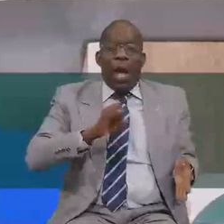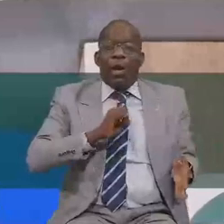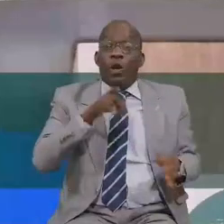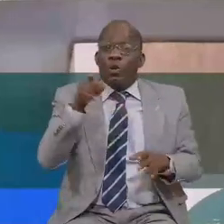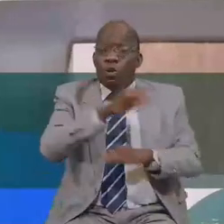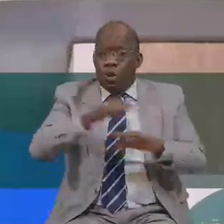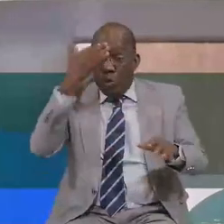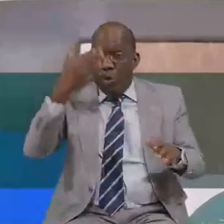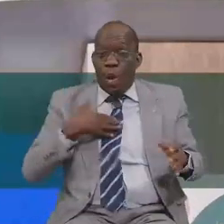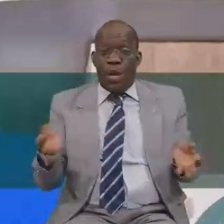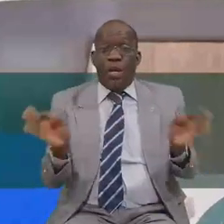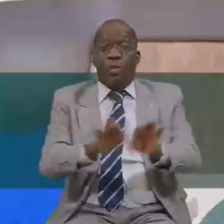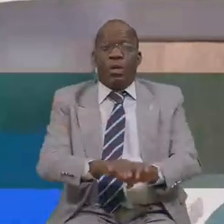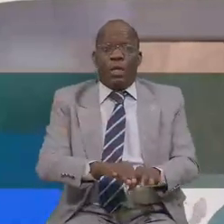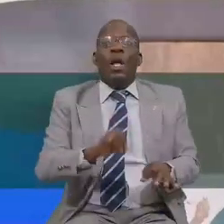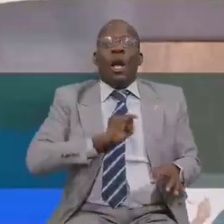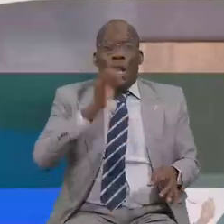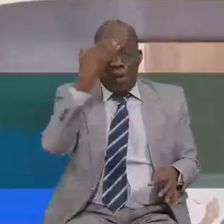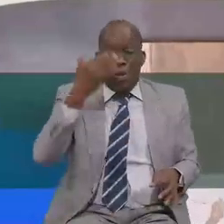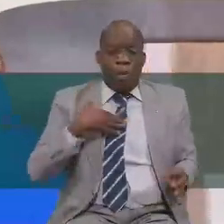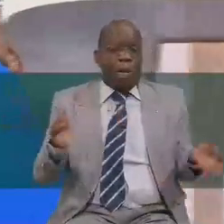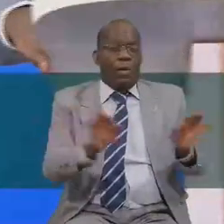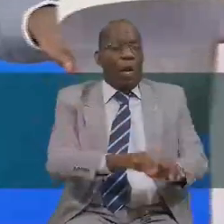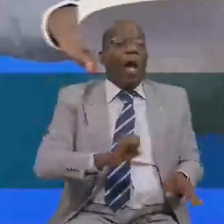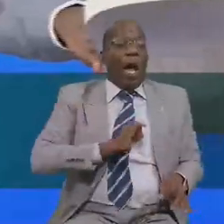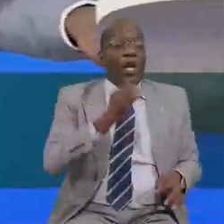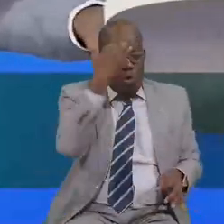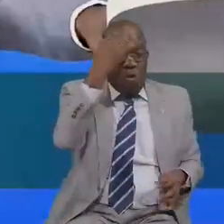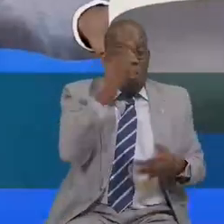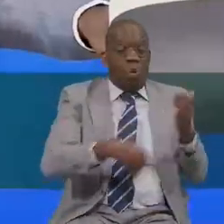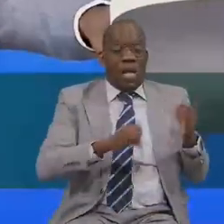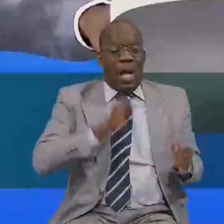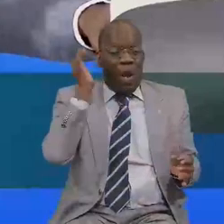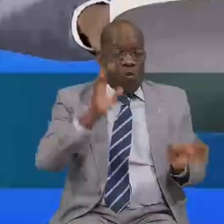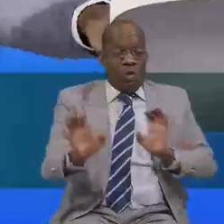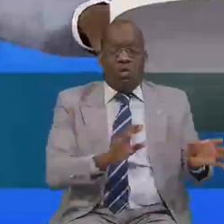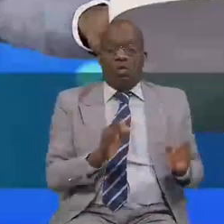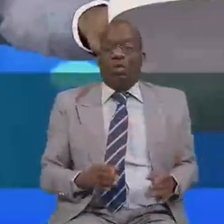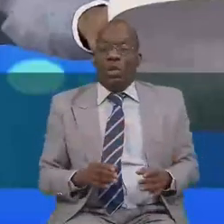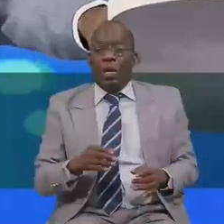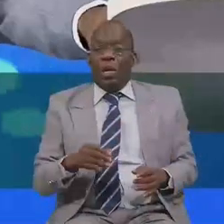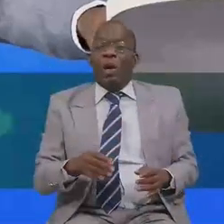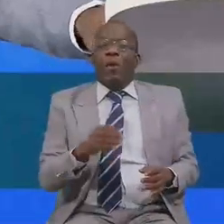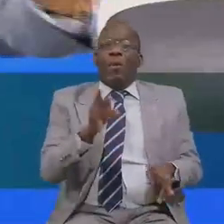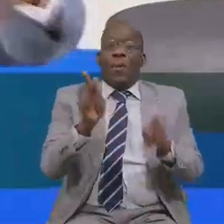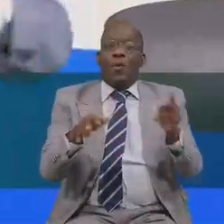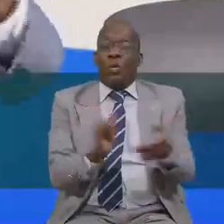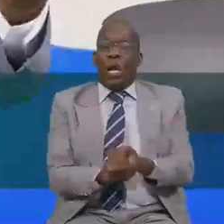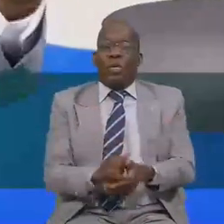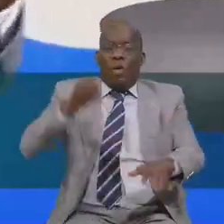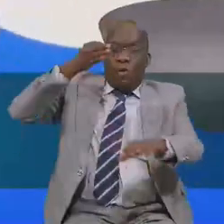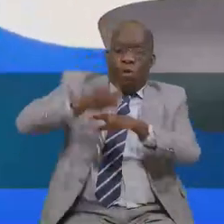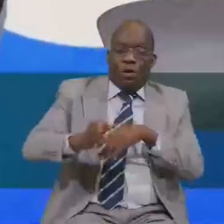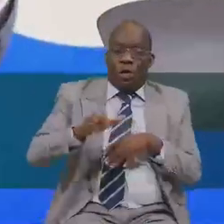Je ferai ce que je ferai. Et il y a des gens qui s'imposent